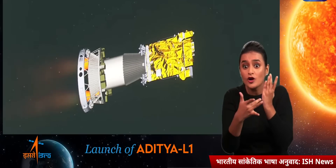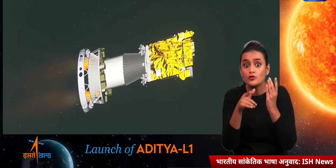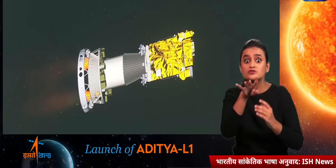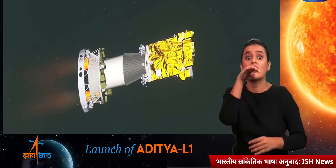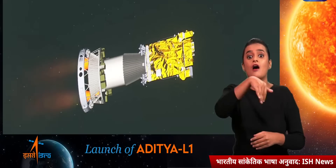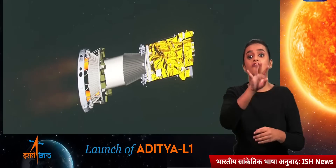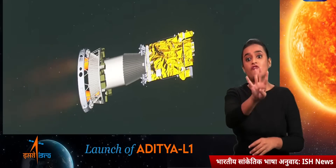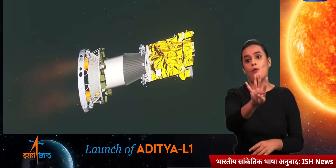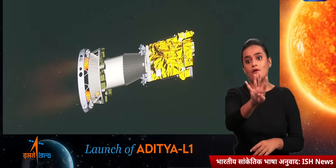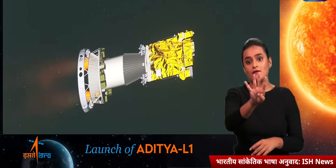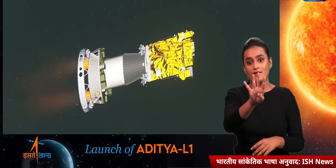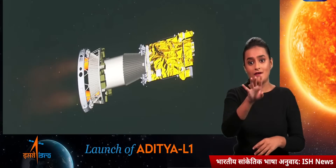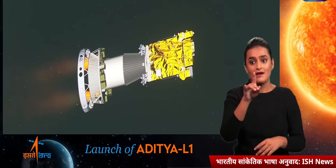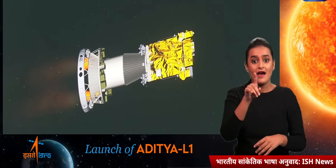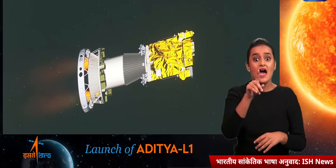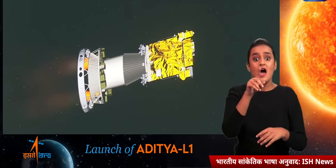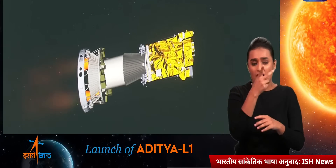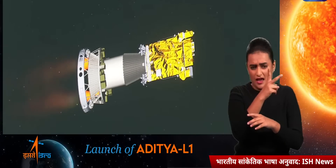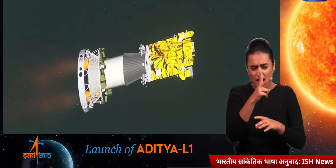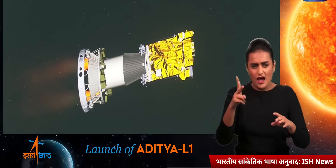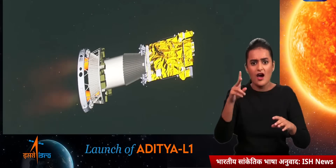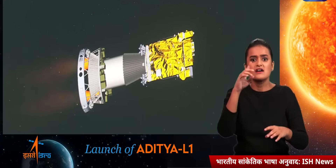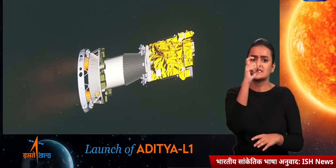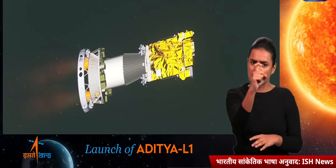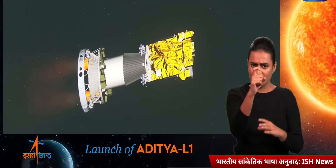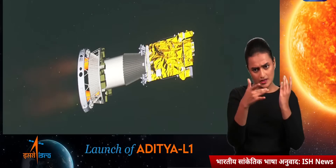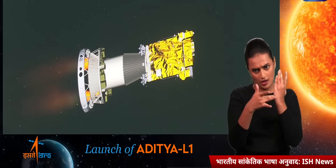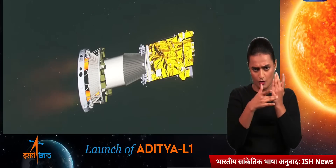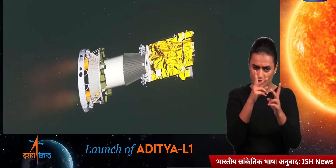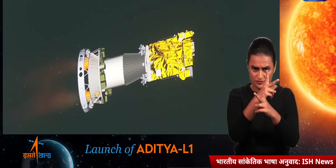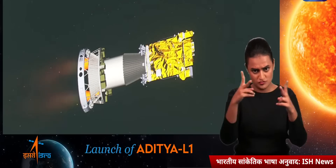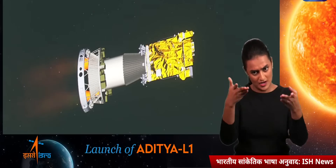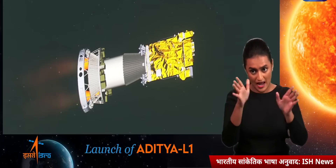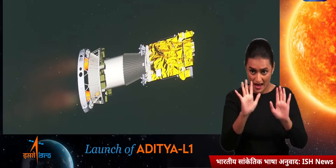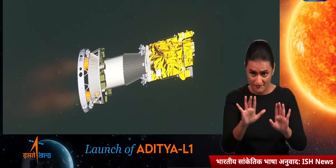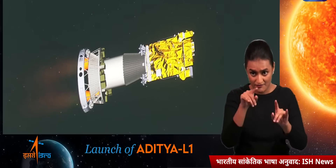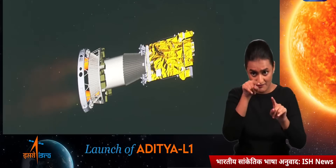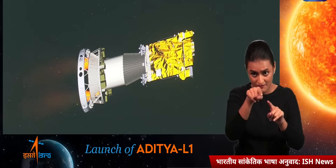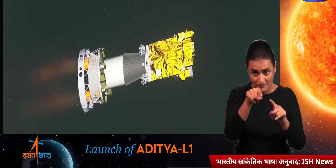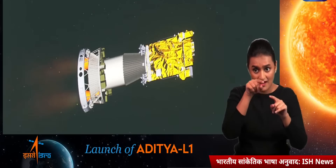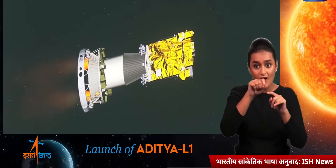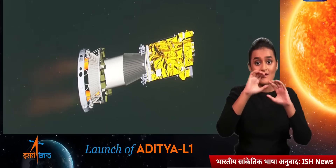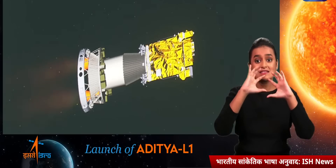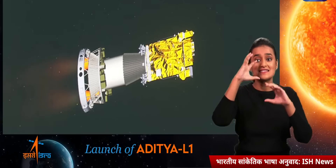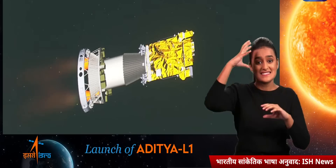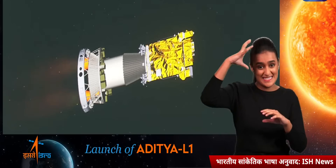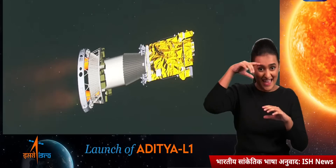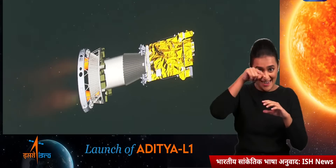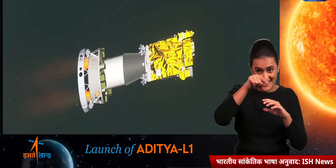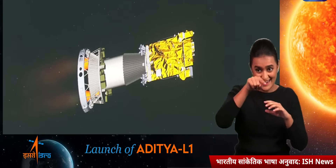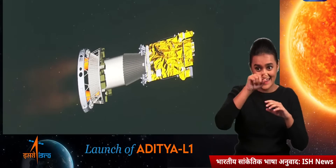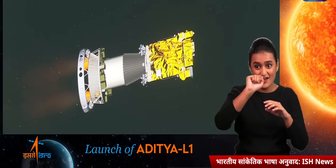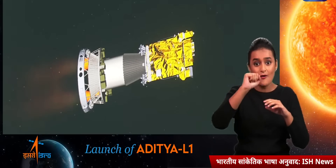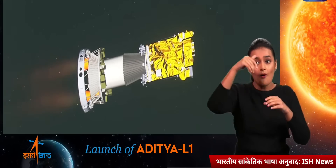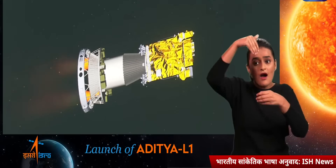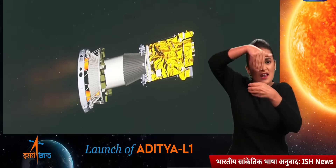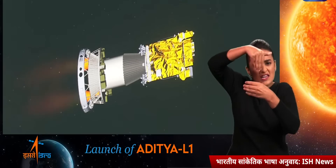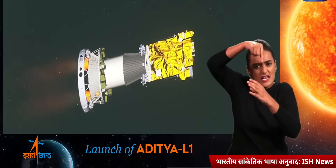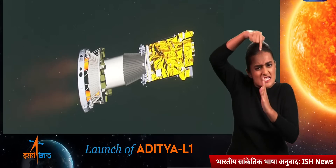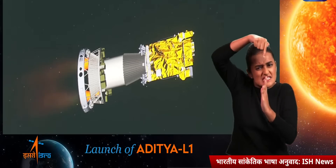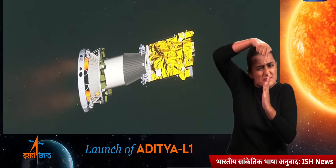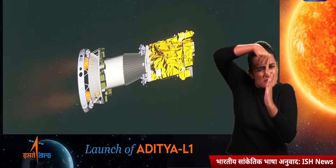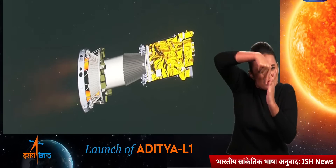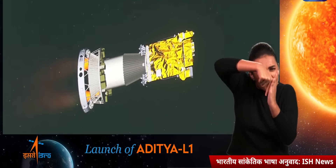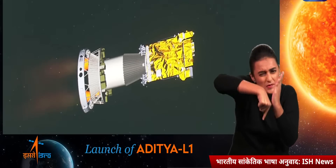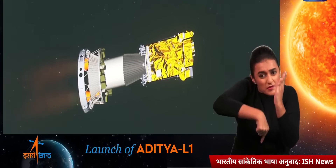L1 फोटोस्फीयर, क्रोमोस्फीयर और सूर्य के बाहरी परत के विभिन्न वेवलेंथ में प्रेक्षण कर सकेगा।